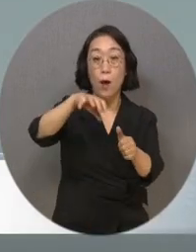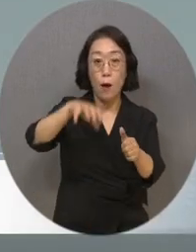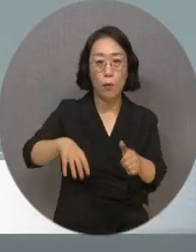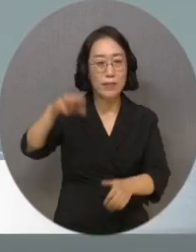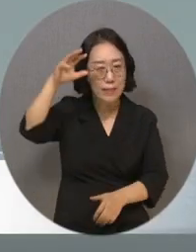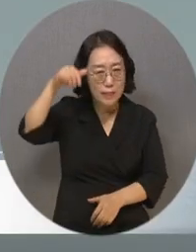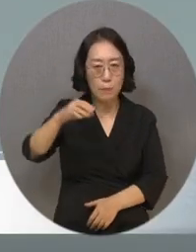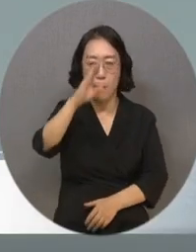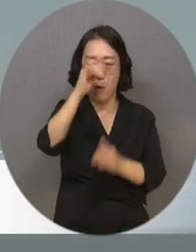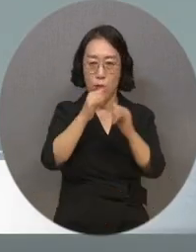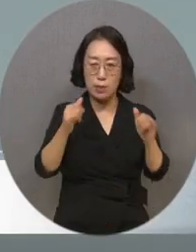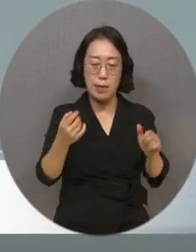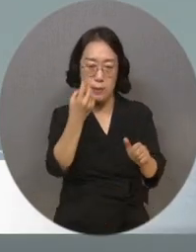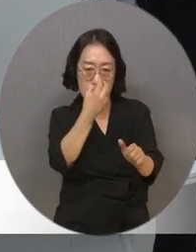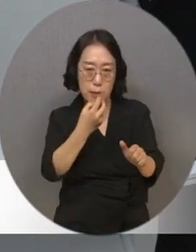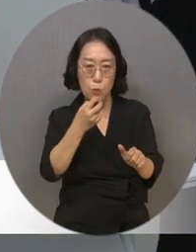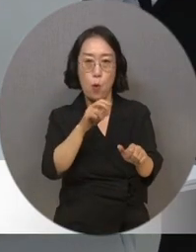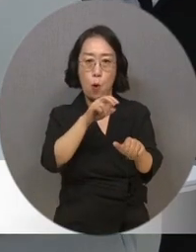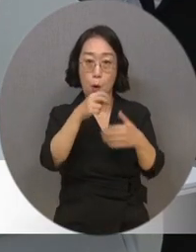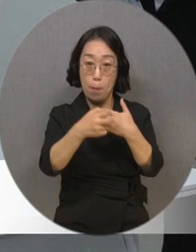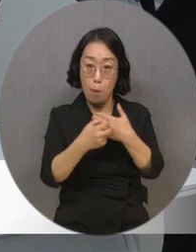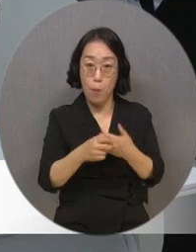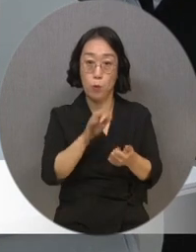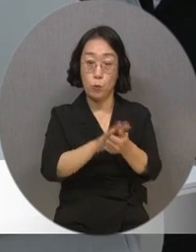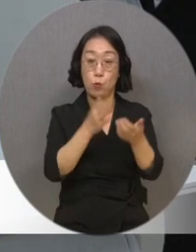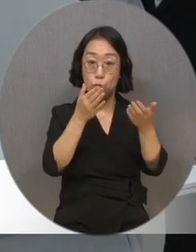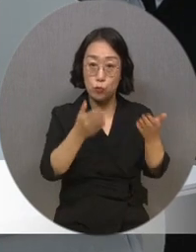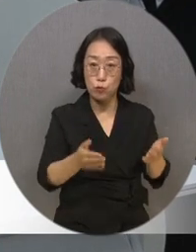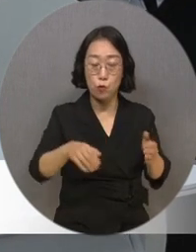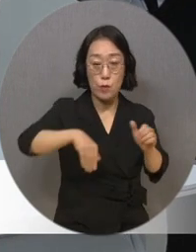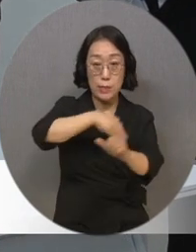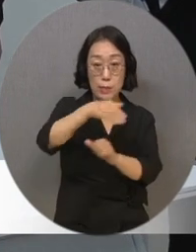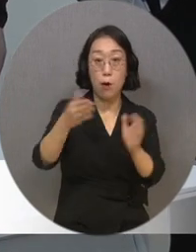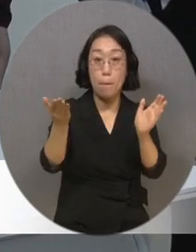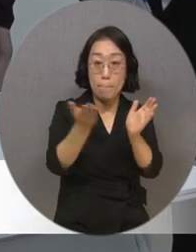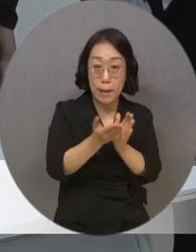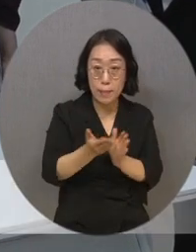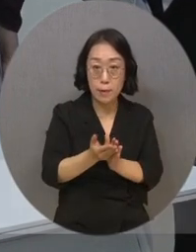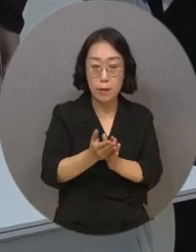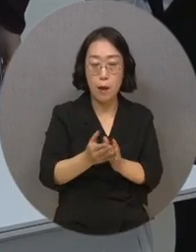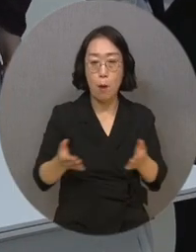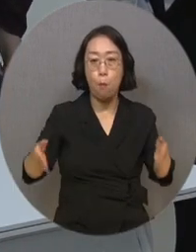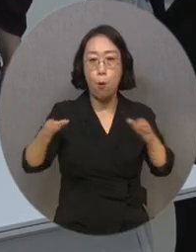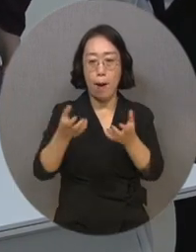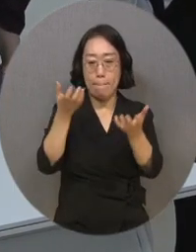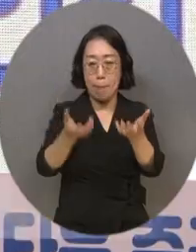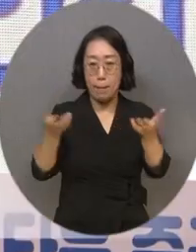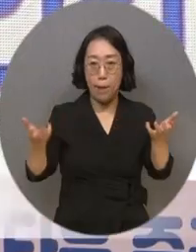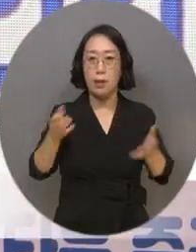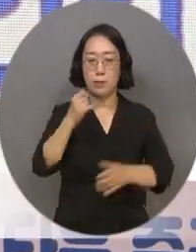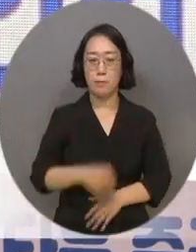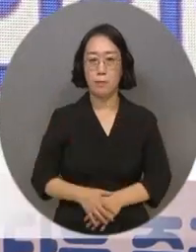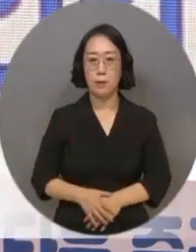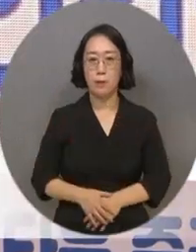환자의 요양과 치유를 담당하는 등 지역 어르신들의 수요에 맞춘 복합시설로 운영됩니다